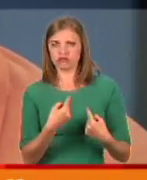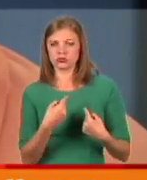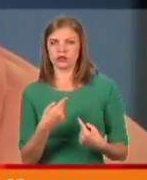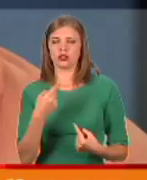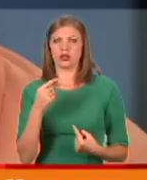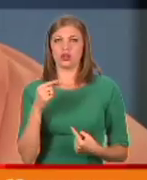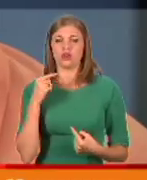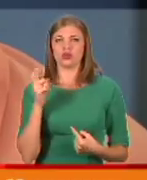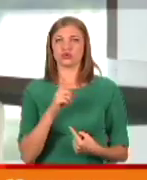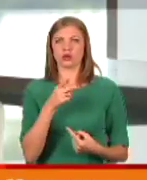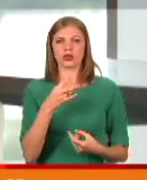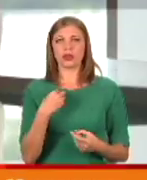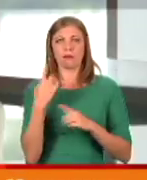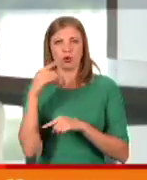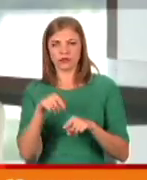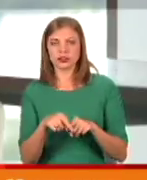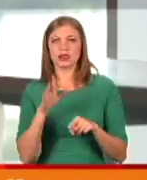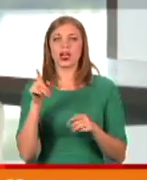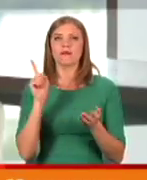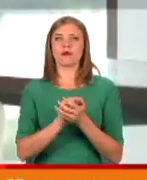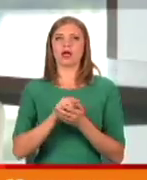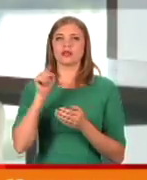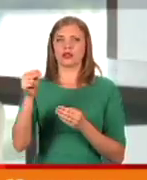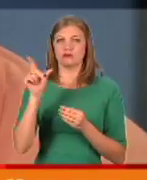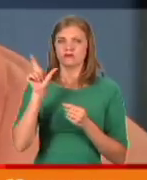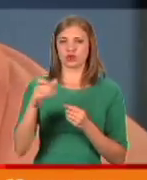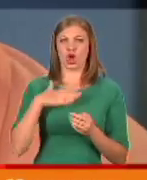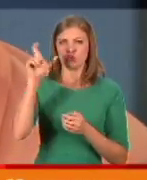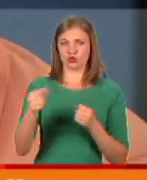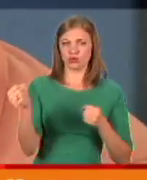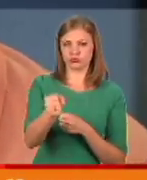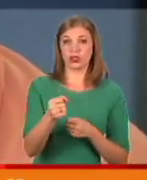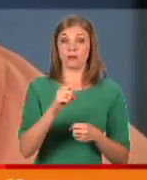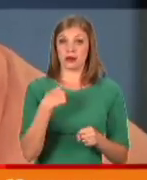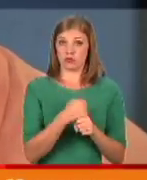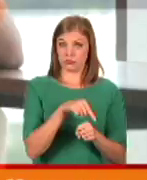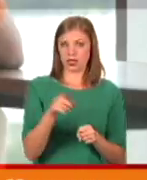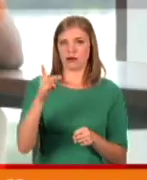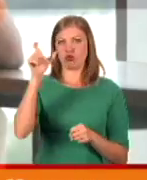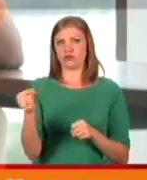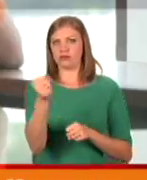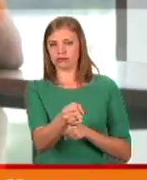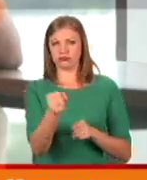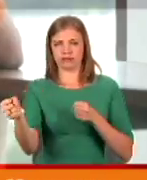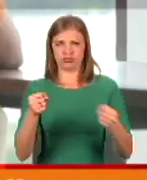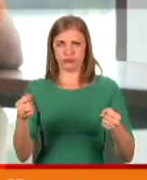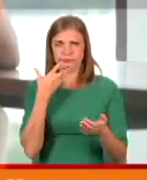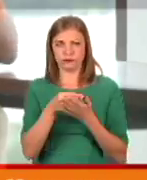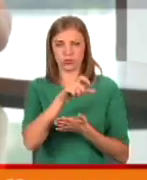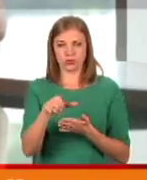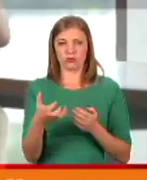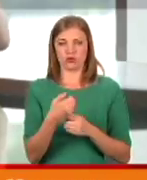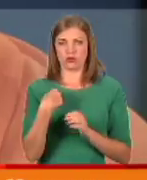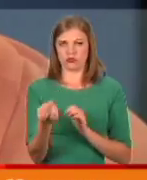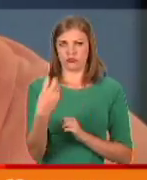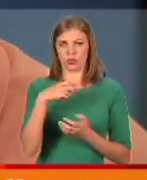тим, що за те, що ми проголосували це, на Львівський аеропорт призначити нашу людину. Щоб ми зробили це, призначити людину туди. Доходило до того, що мені приходили люди в